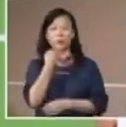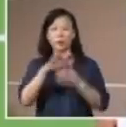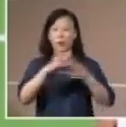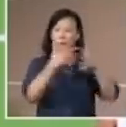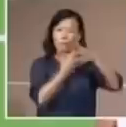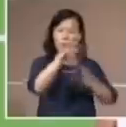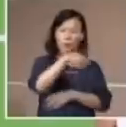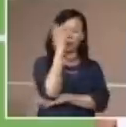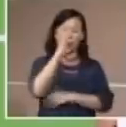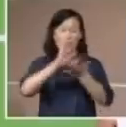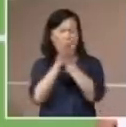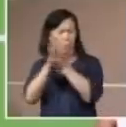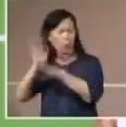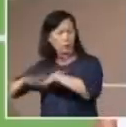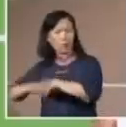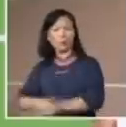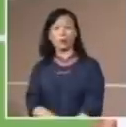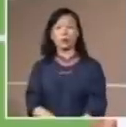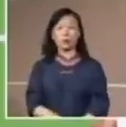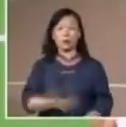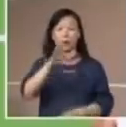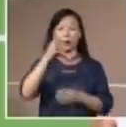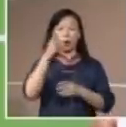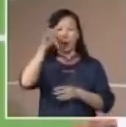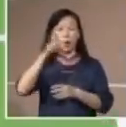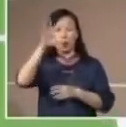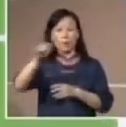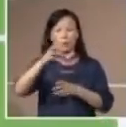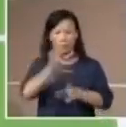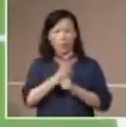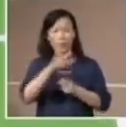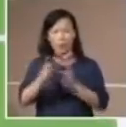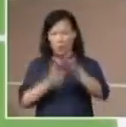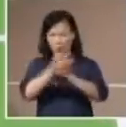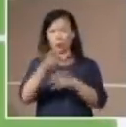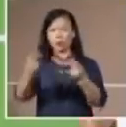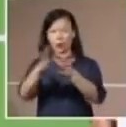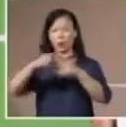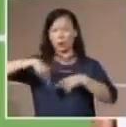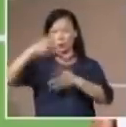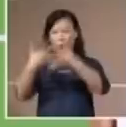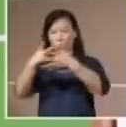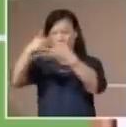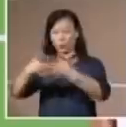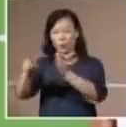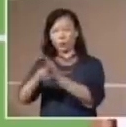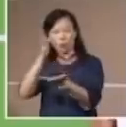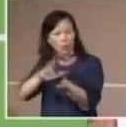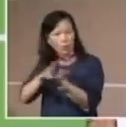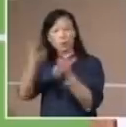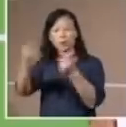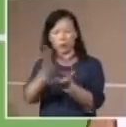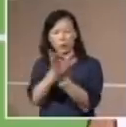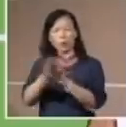政策嘛千变万化。奥巴马总统打就任时，走中国去发表声明等等，